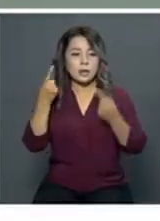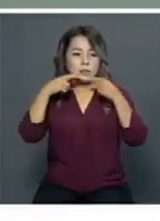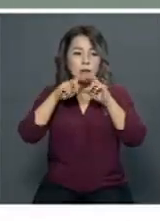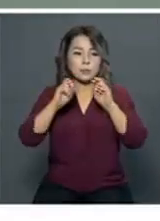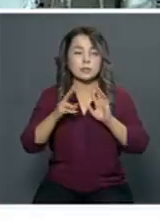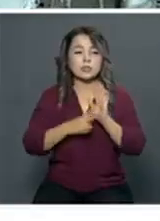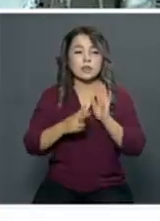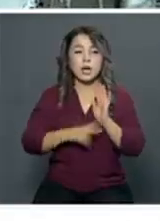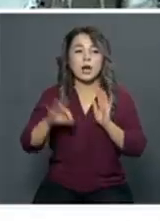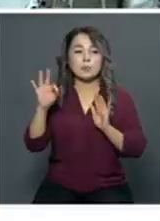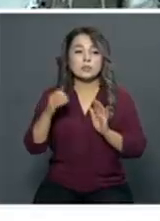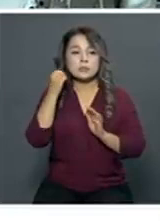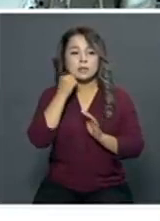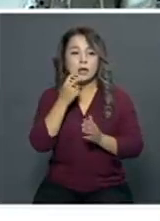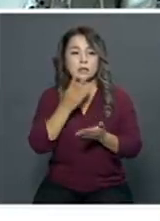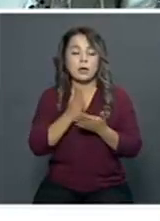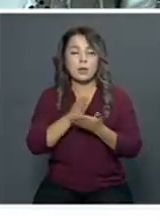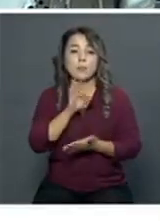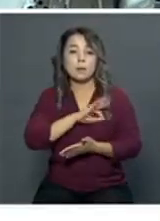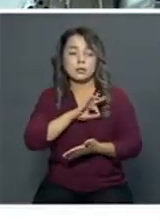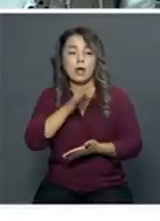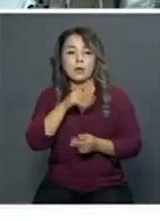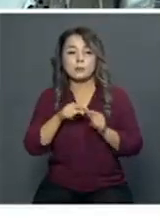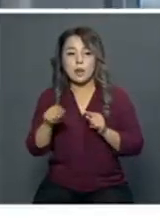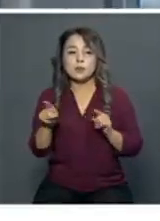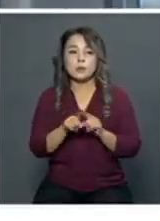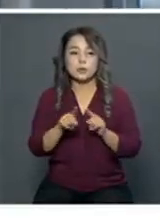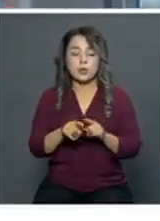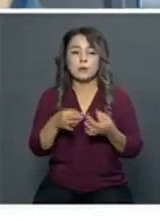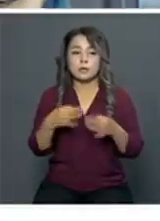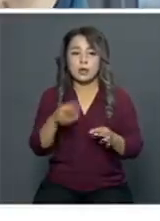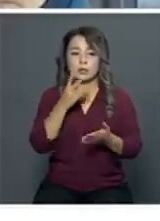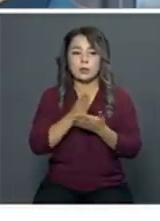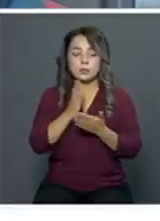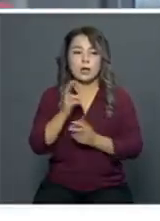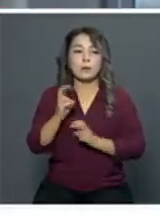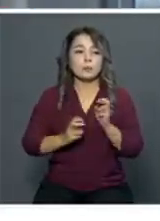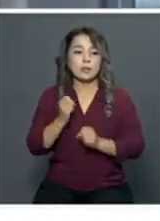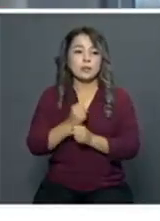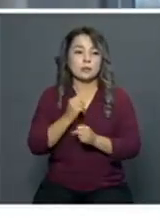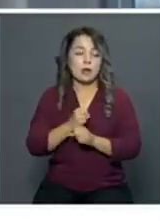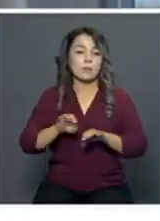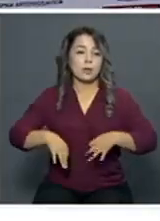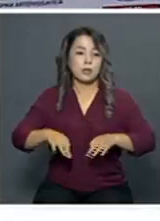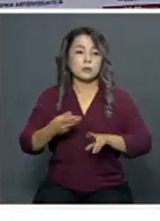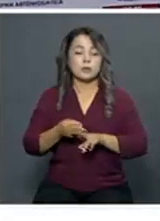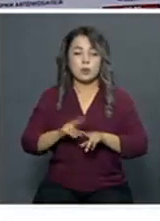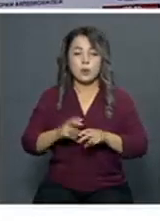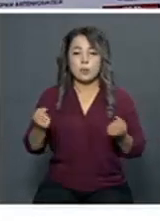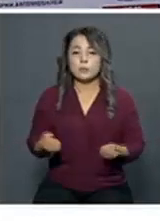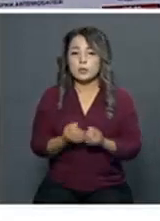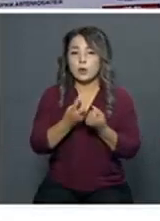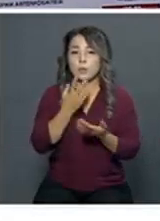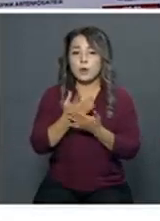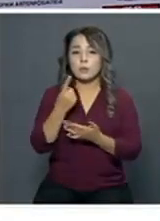техникасының 70% тозған, пайдалану мерзімі өтіп кеткенін атап өтті. Сондықтан машина жасаумен айналысатын зауыттарға қолдауды күшейтіп,